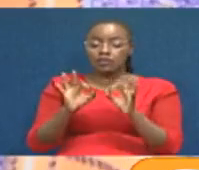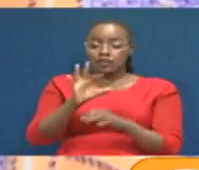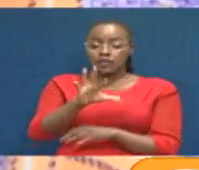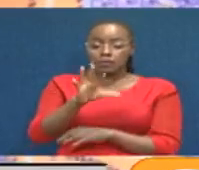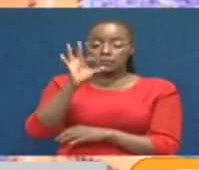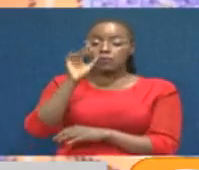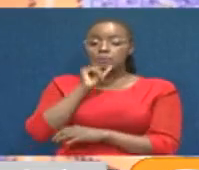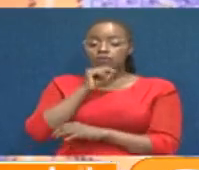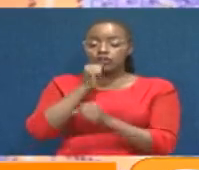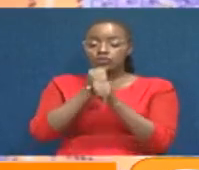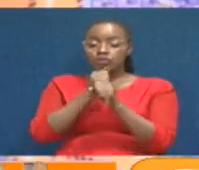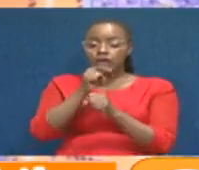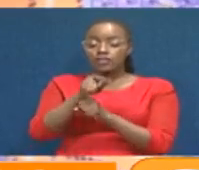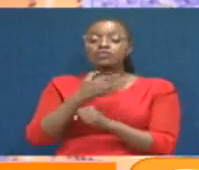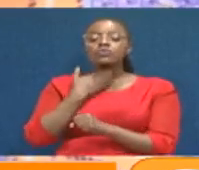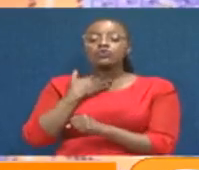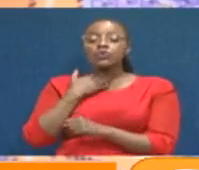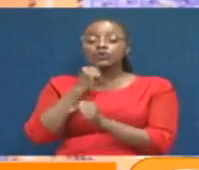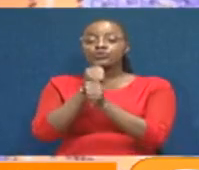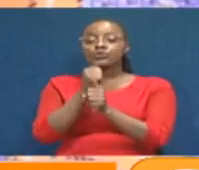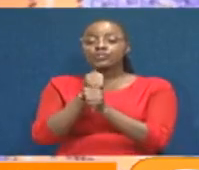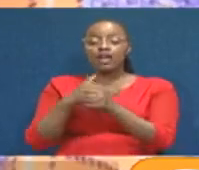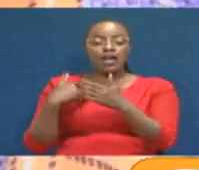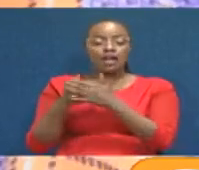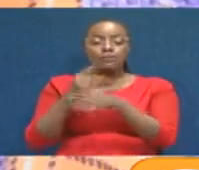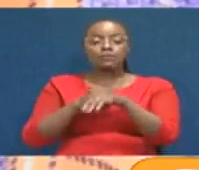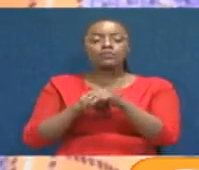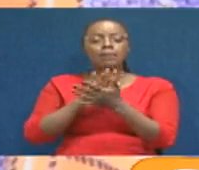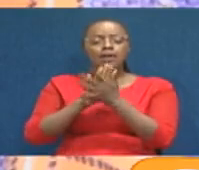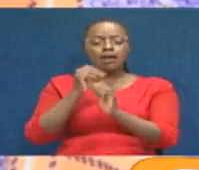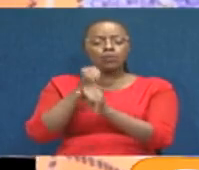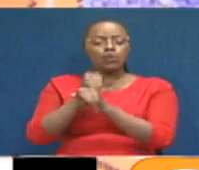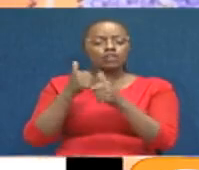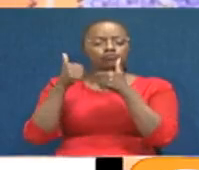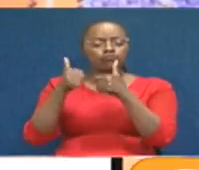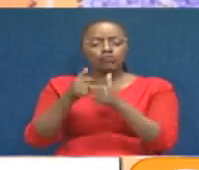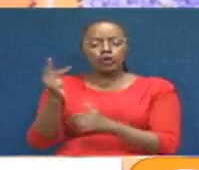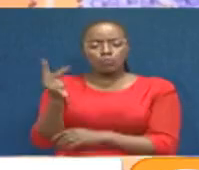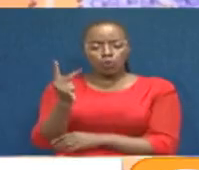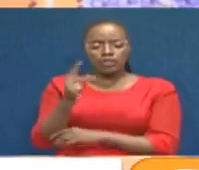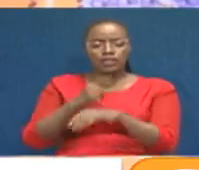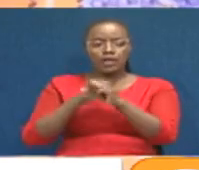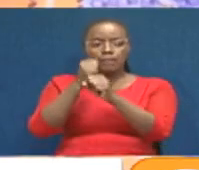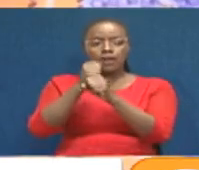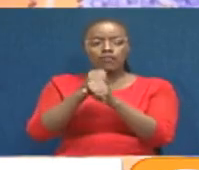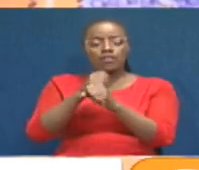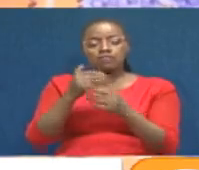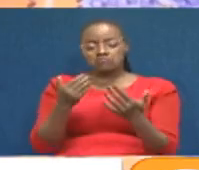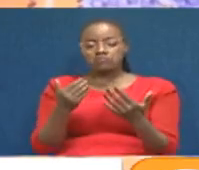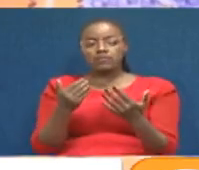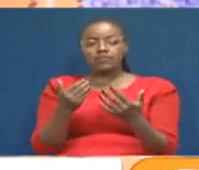Akichagua kufanya kazi hii, anataka kuifanya mpaka iwe kazi nzuri. Sasa wakiwa wawili, hata yule